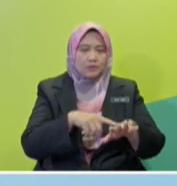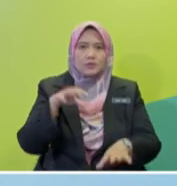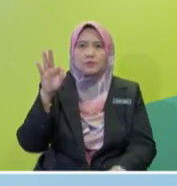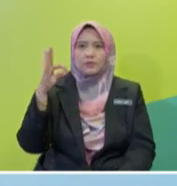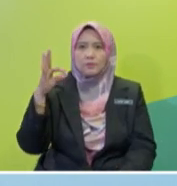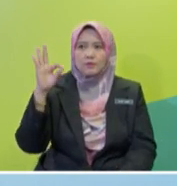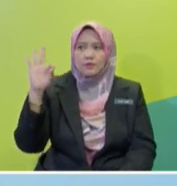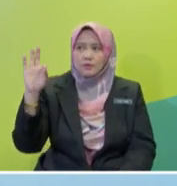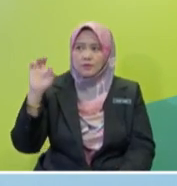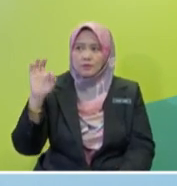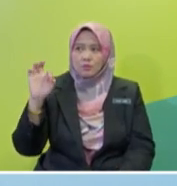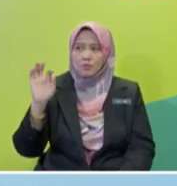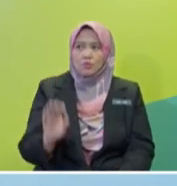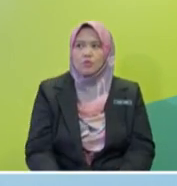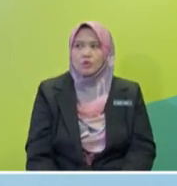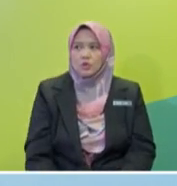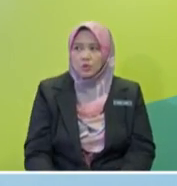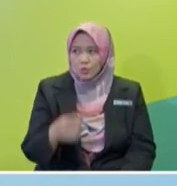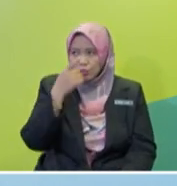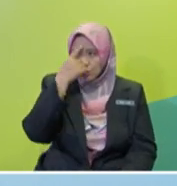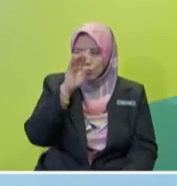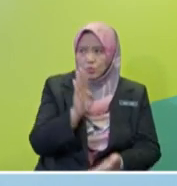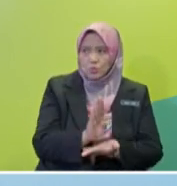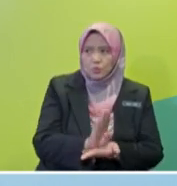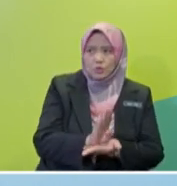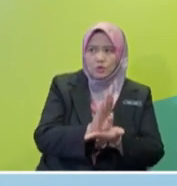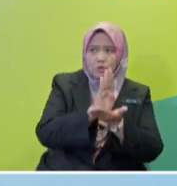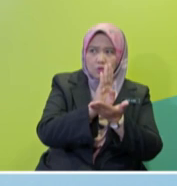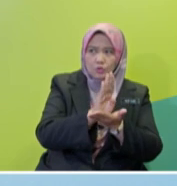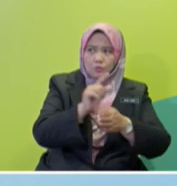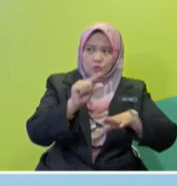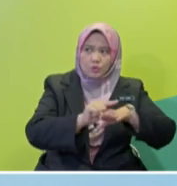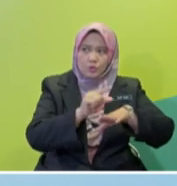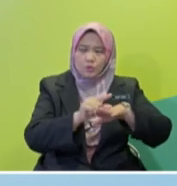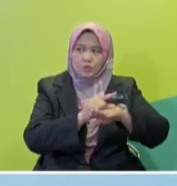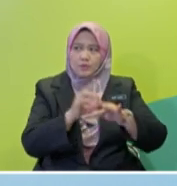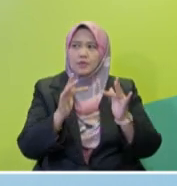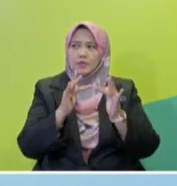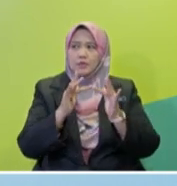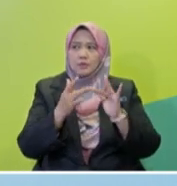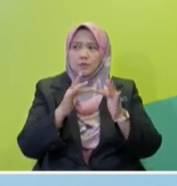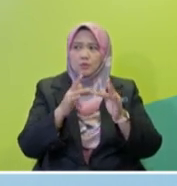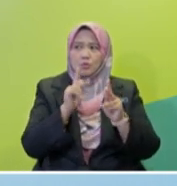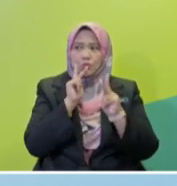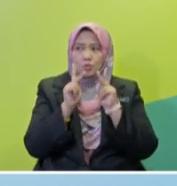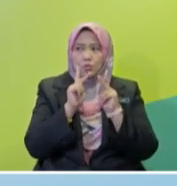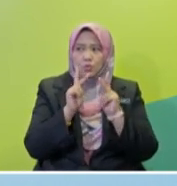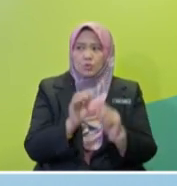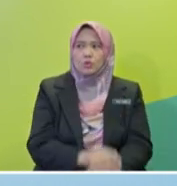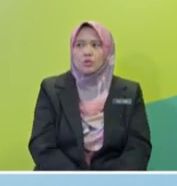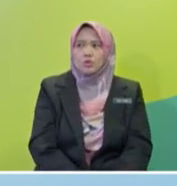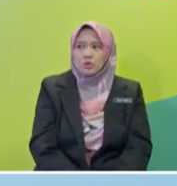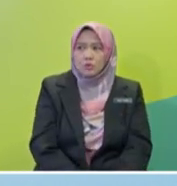yang membantu pengguna internet berkomunikasi dengan pengguna internet lain di World web yaitu www dan